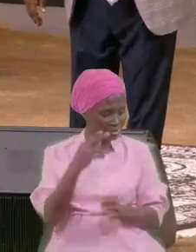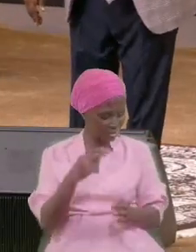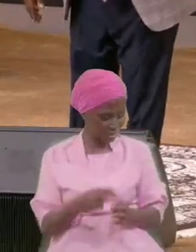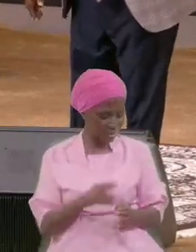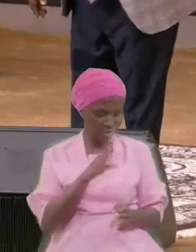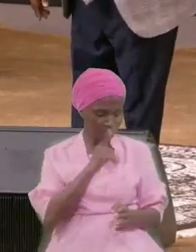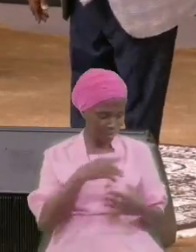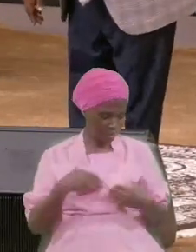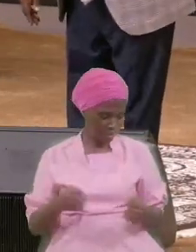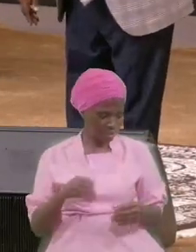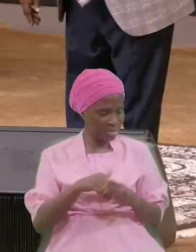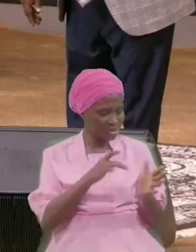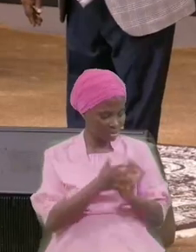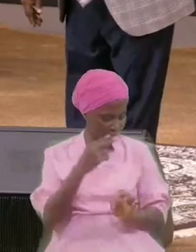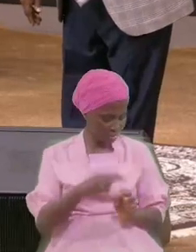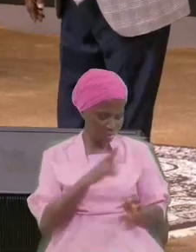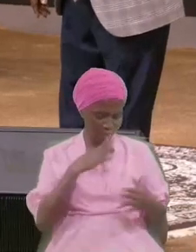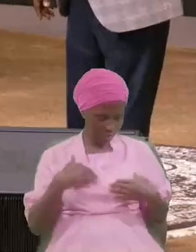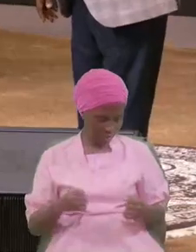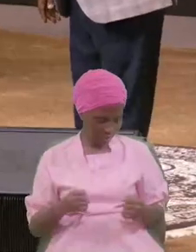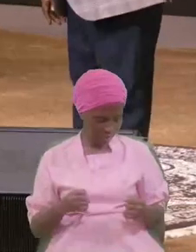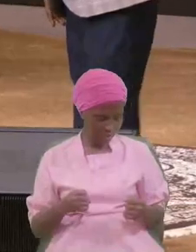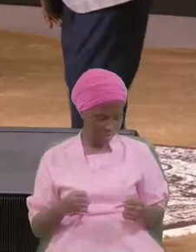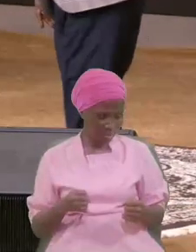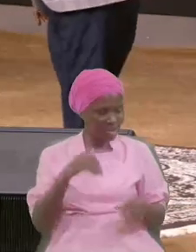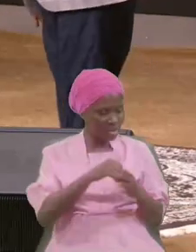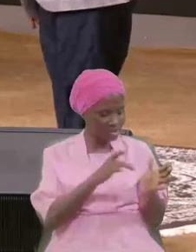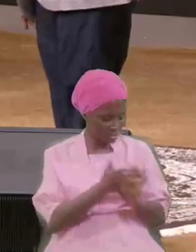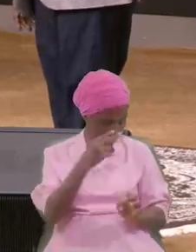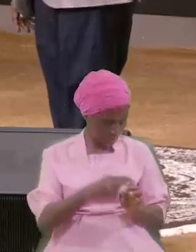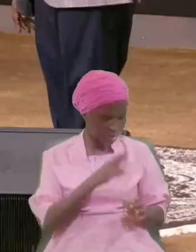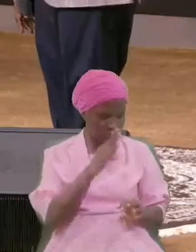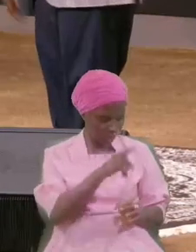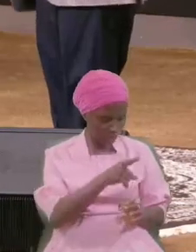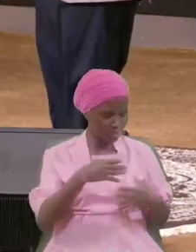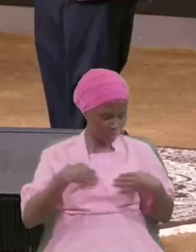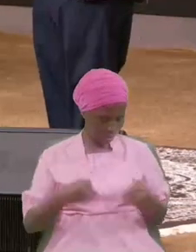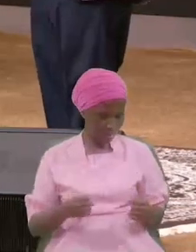au nom de Jésus, sois guéri. J'ai dit, au nom de Jésus, sois guéri. Au nom de Jésus, sois guéri.